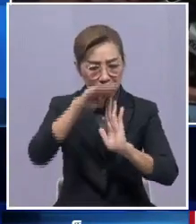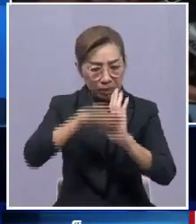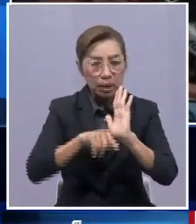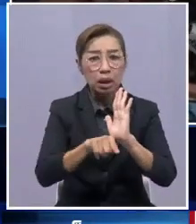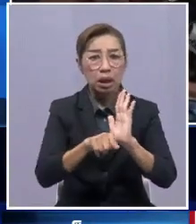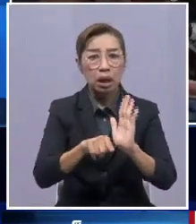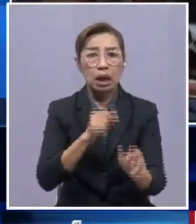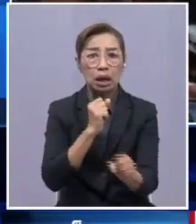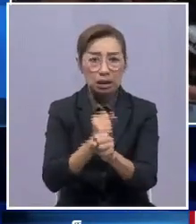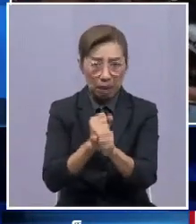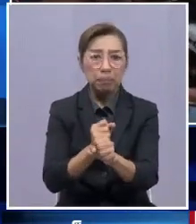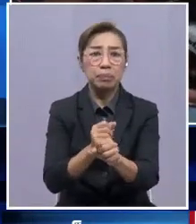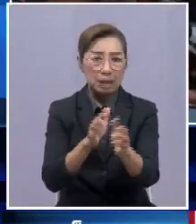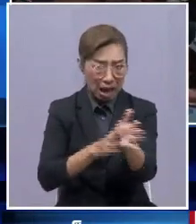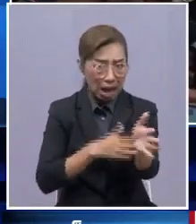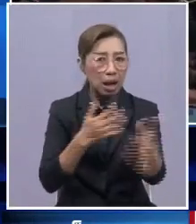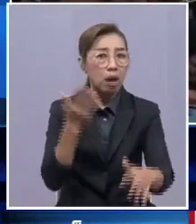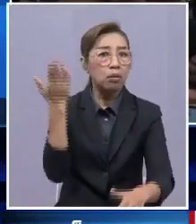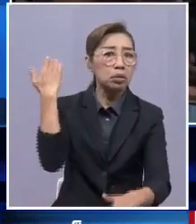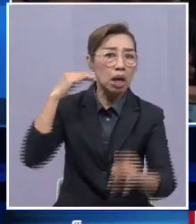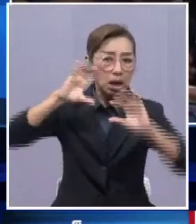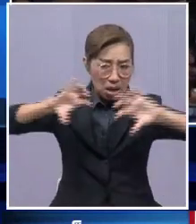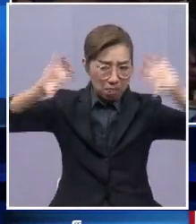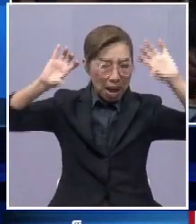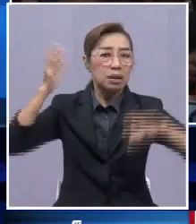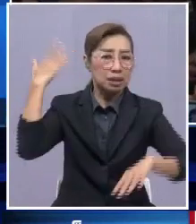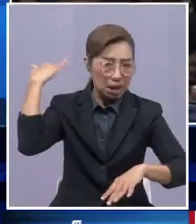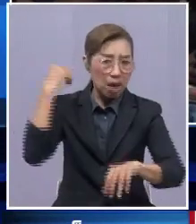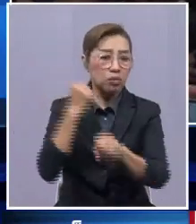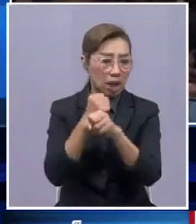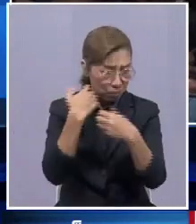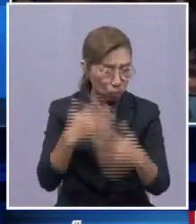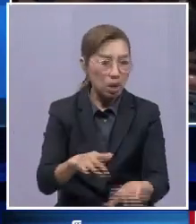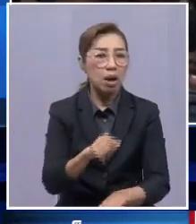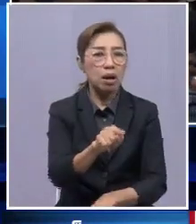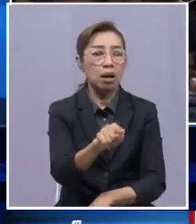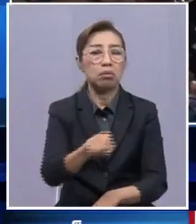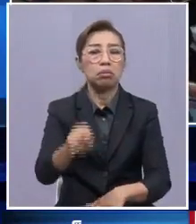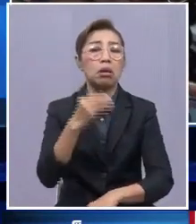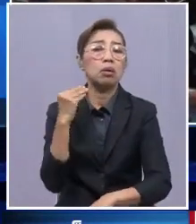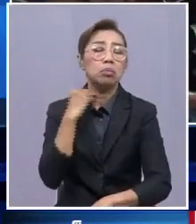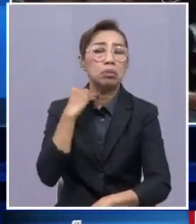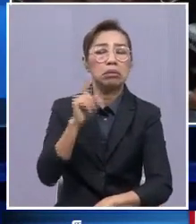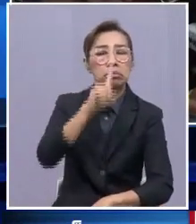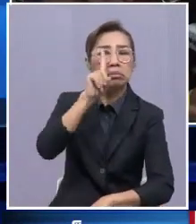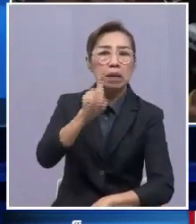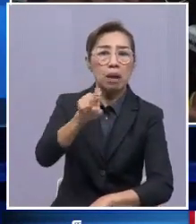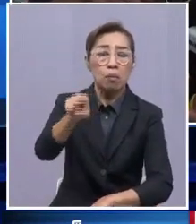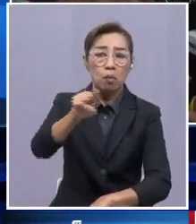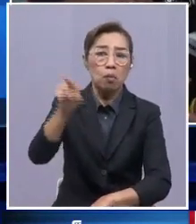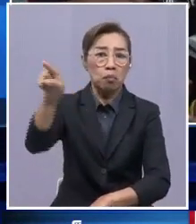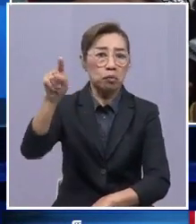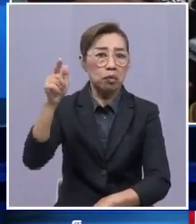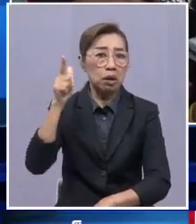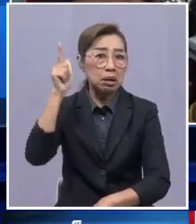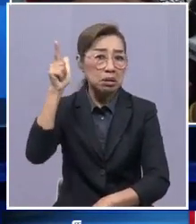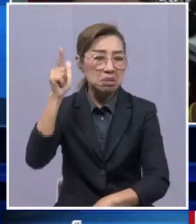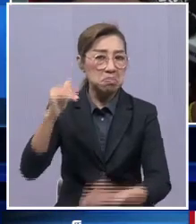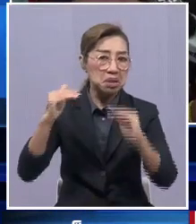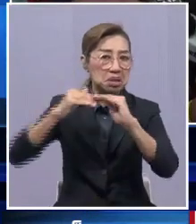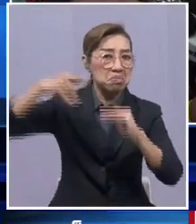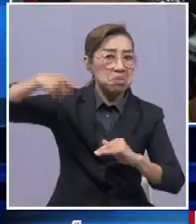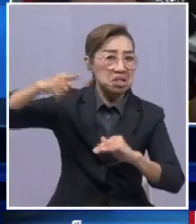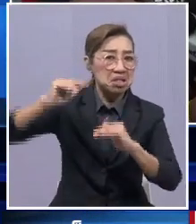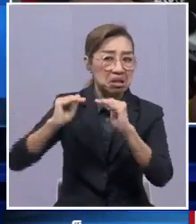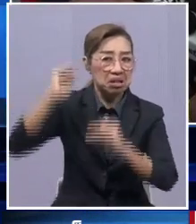ดำเนินกันมาตั้งแต่สมัยรัฐบาลชุดที่ผ่านมาส่วนเรื่องที่คุณชัยธวัฒน์ตั้งงคำถามการรับอภิสิทธิ์เหนือคนอื่นของอดีตนายก